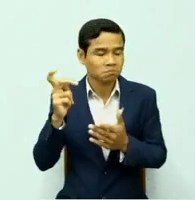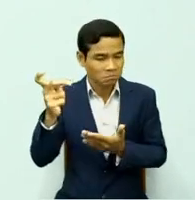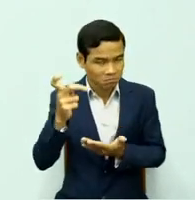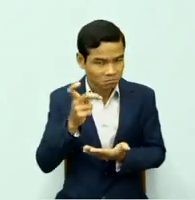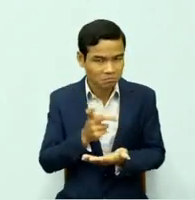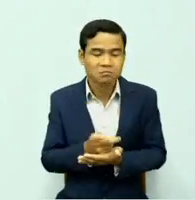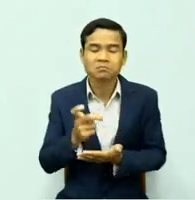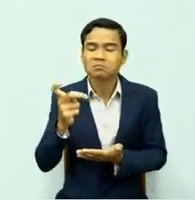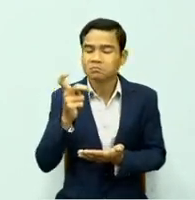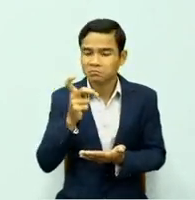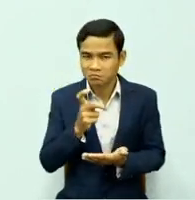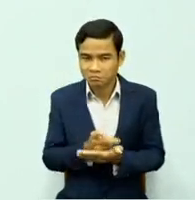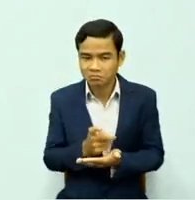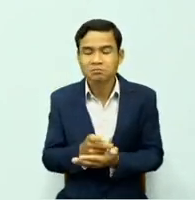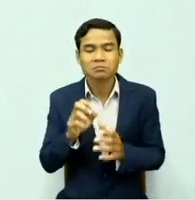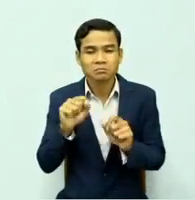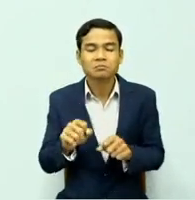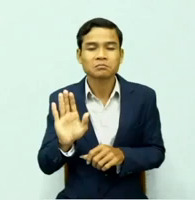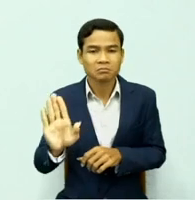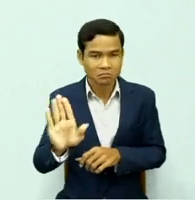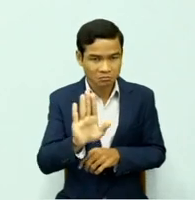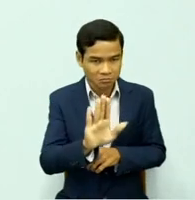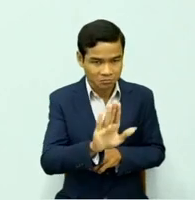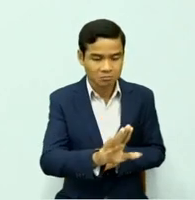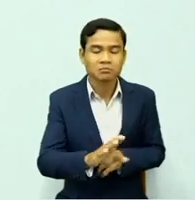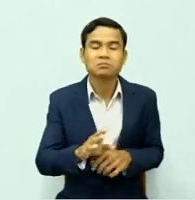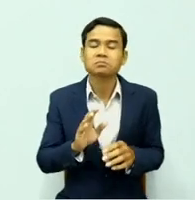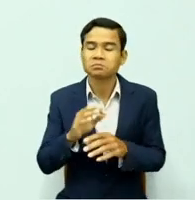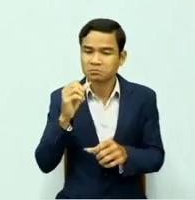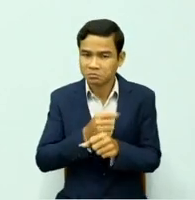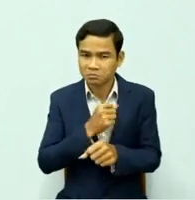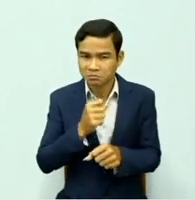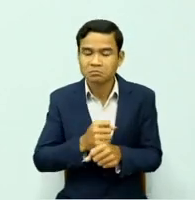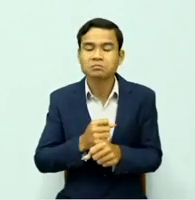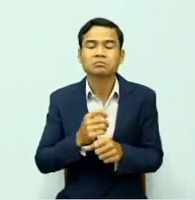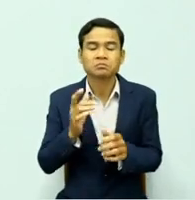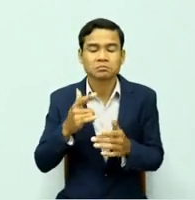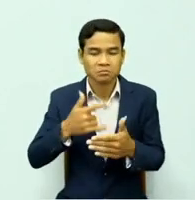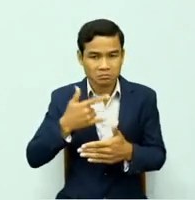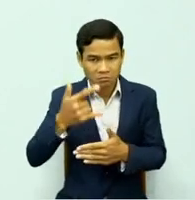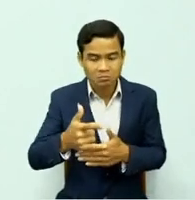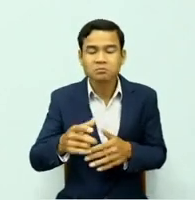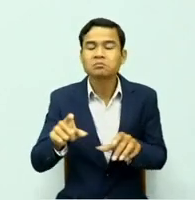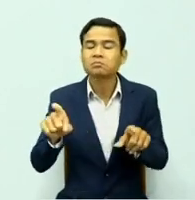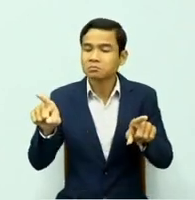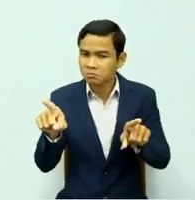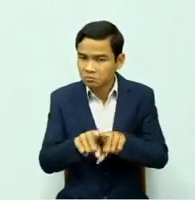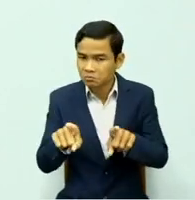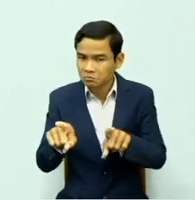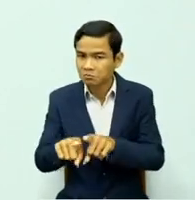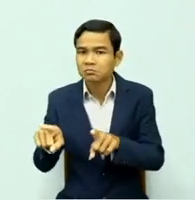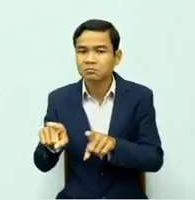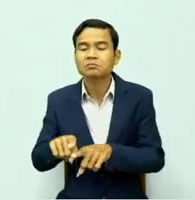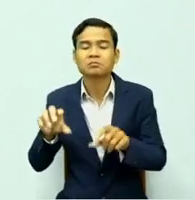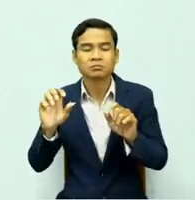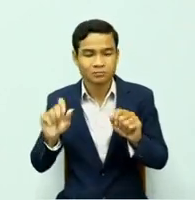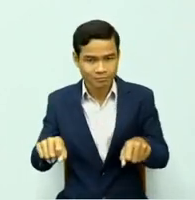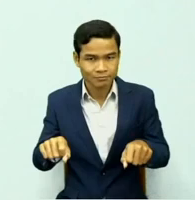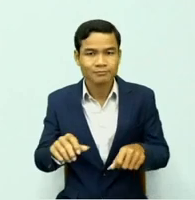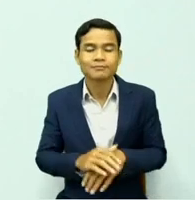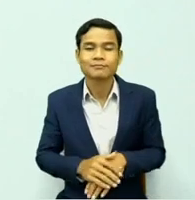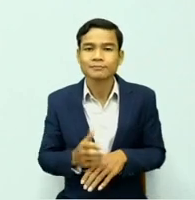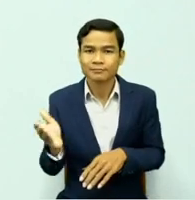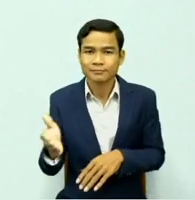ត់ចាលំនាំគំរូគឺសម្រាប់ឲ្យយើងធ្វើអ្វីមួយបន្តទៀតនោះគឺឲ្យដូចគ្នាបេះបិទតែម្ដងណា